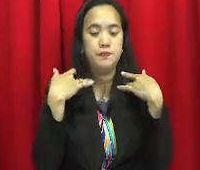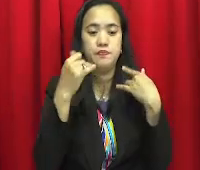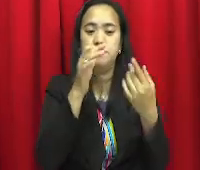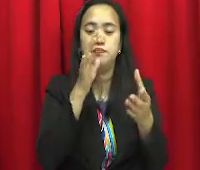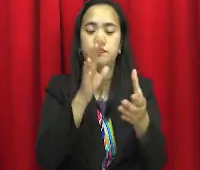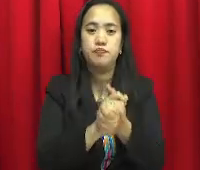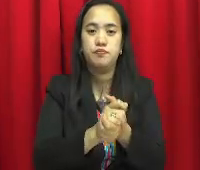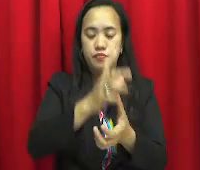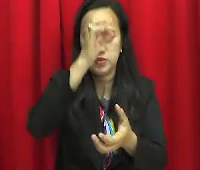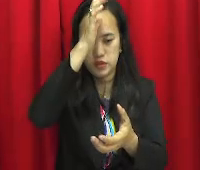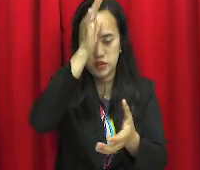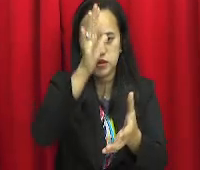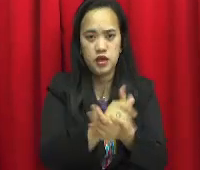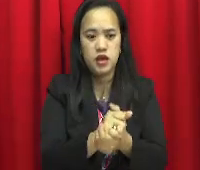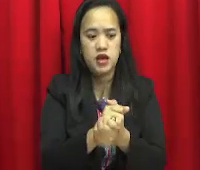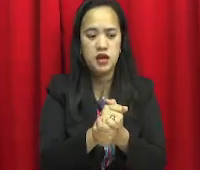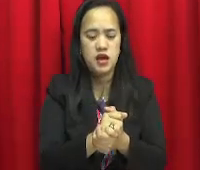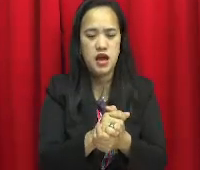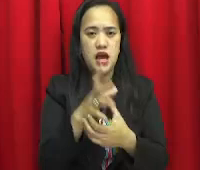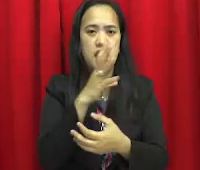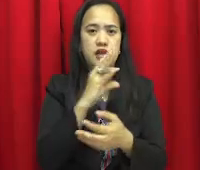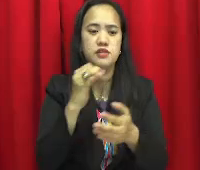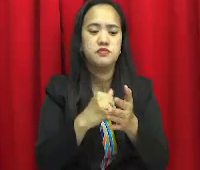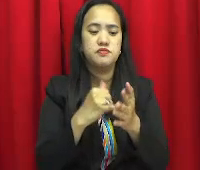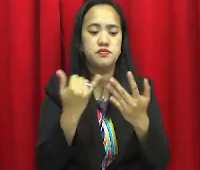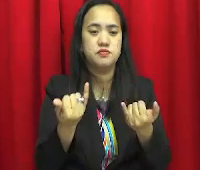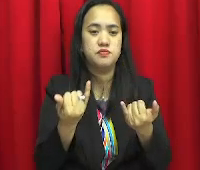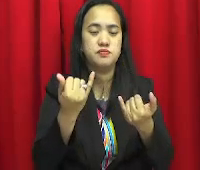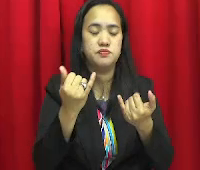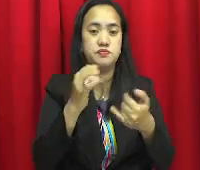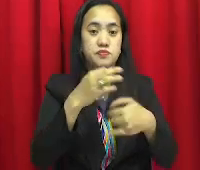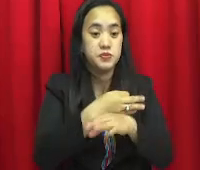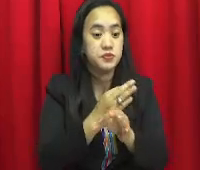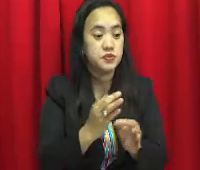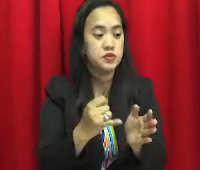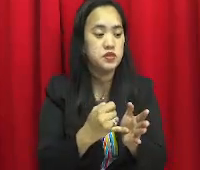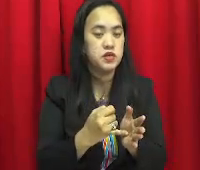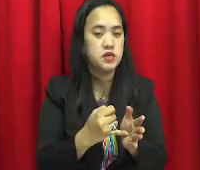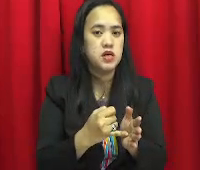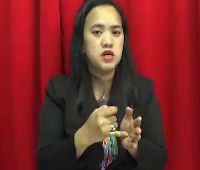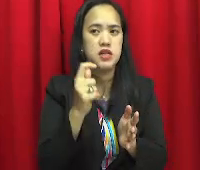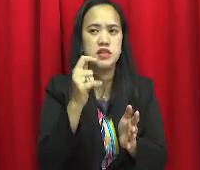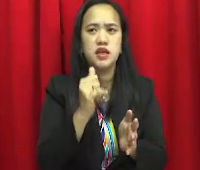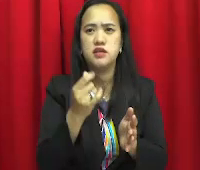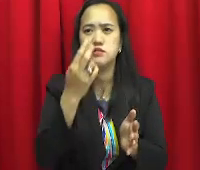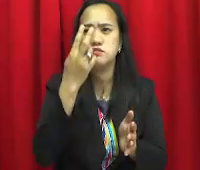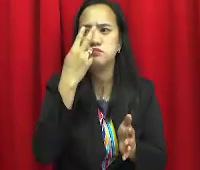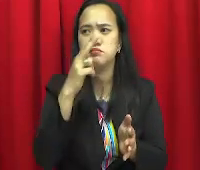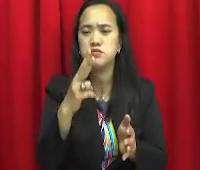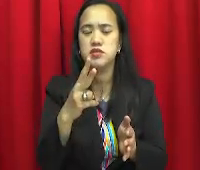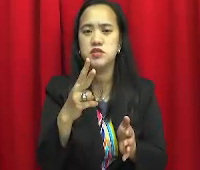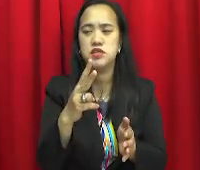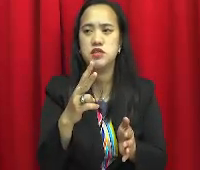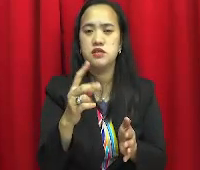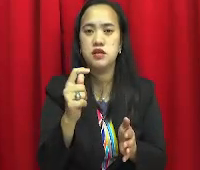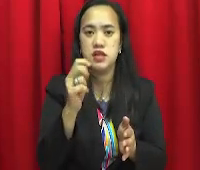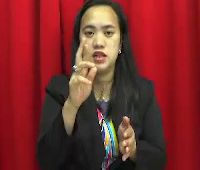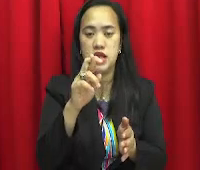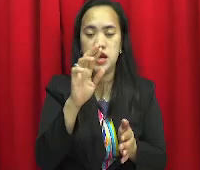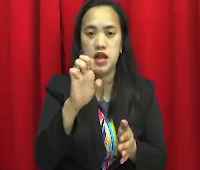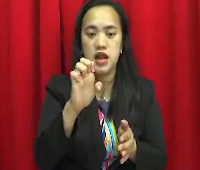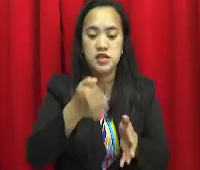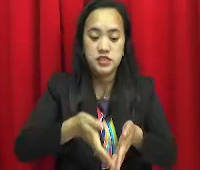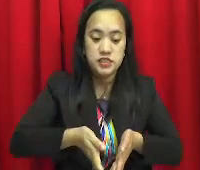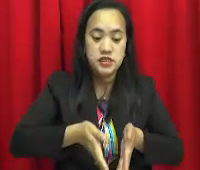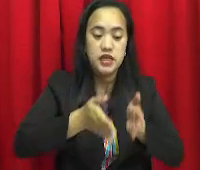medyo maayos, parang nagre-relax na rin tayo na parang wala na tayong dapat gawin. Pag nakikita natin diretso, you